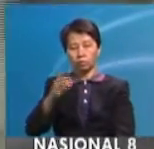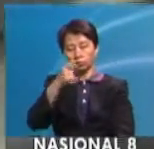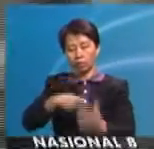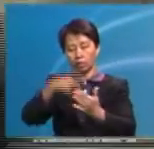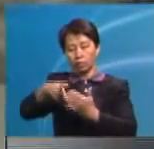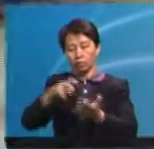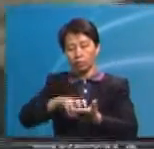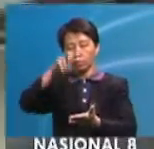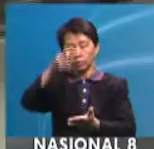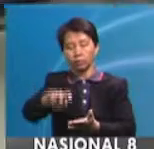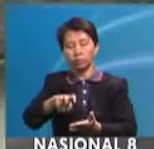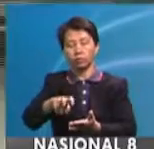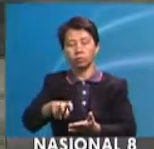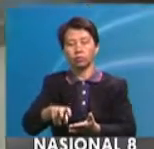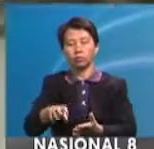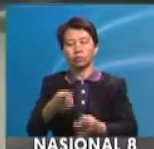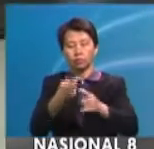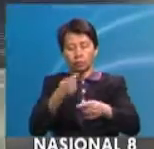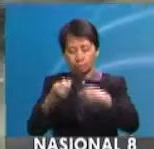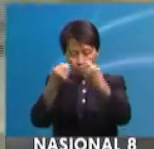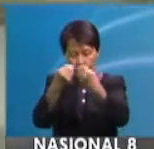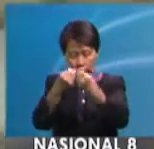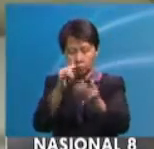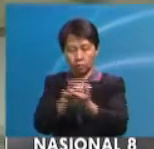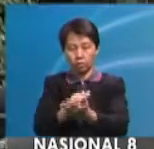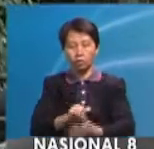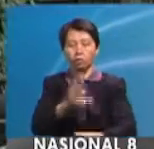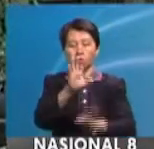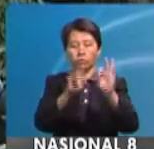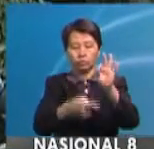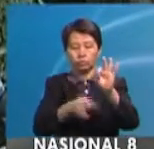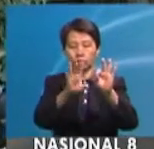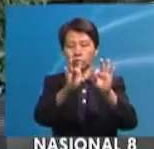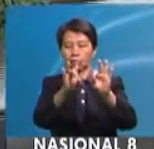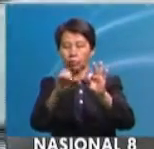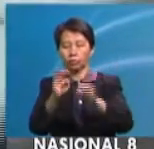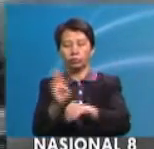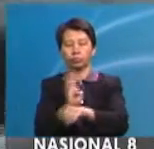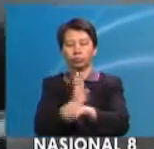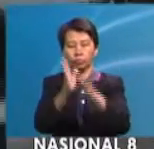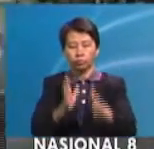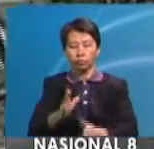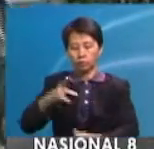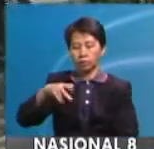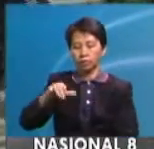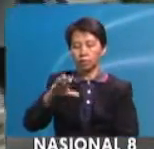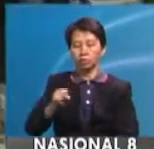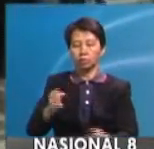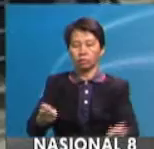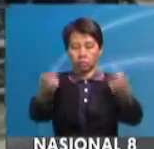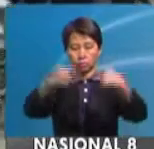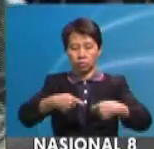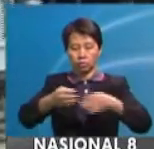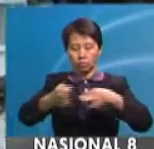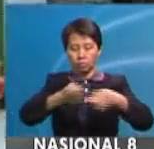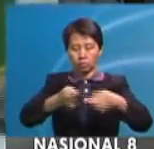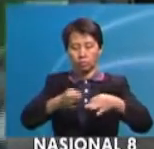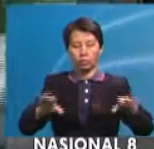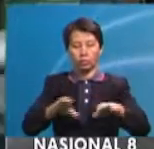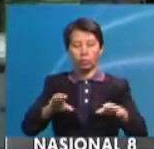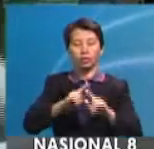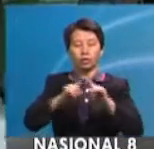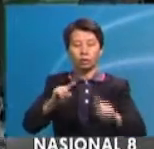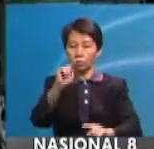Padang secara berkala daripada jumlah itu 980 Usahawan qqs menghadiri taklima dibuat